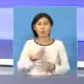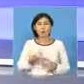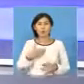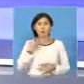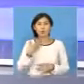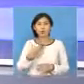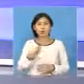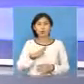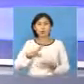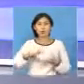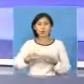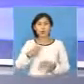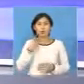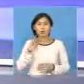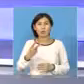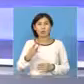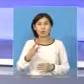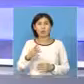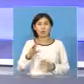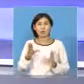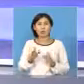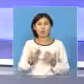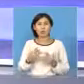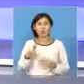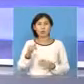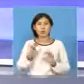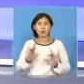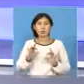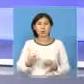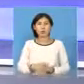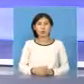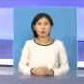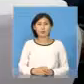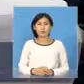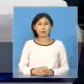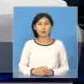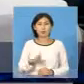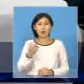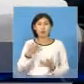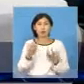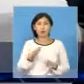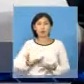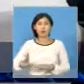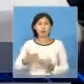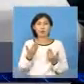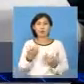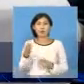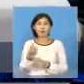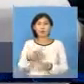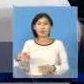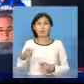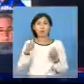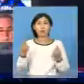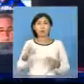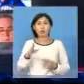ұсыныс туралы толығырақ келесі бейнематериалда тілшіміз Райгүл Енчева айтып береді. Абай күні елімізде биыл алғаш рет